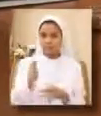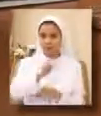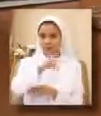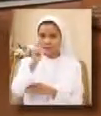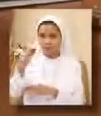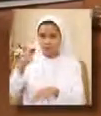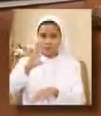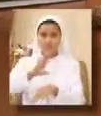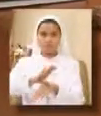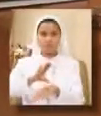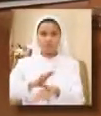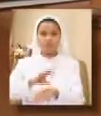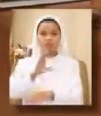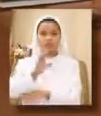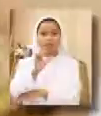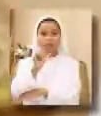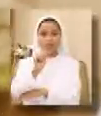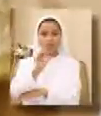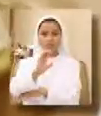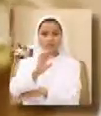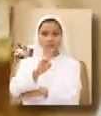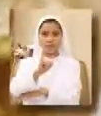Kapag ang isang obispo ay nagginawang